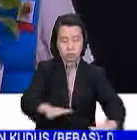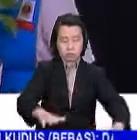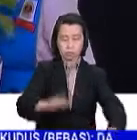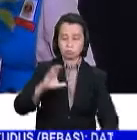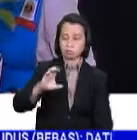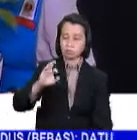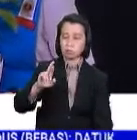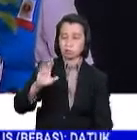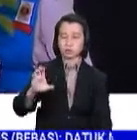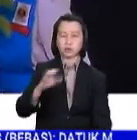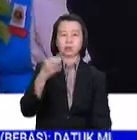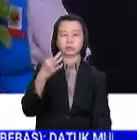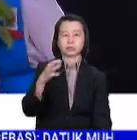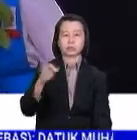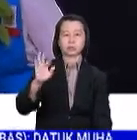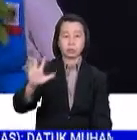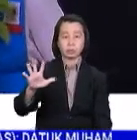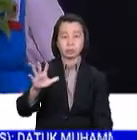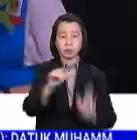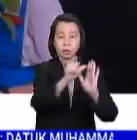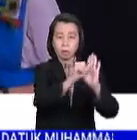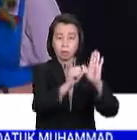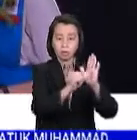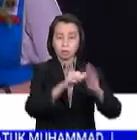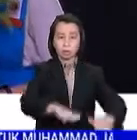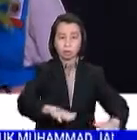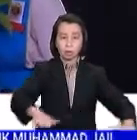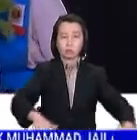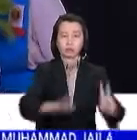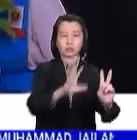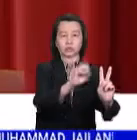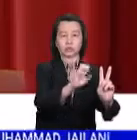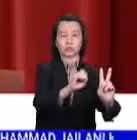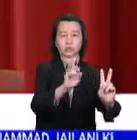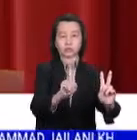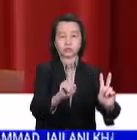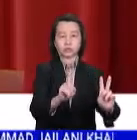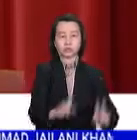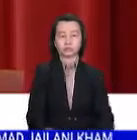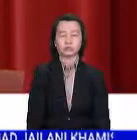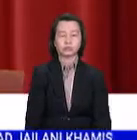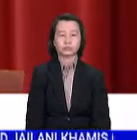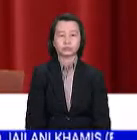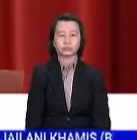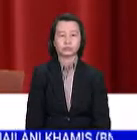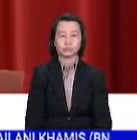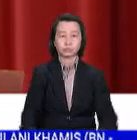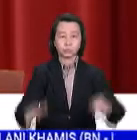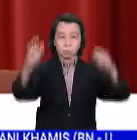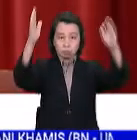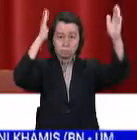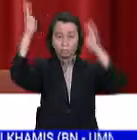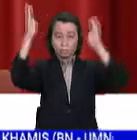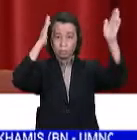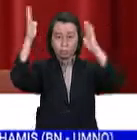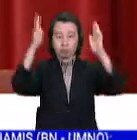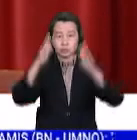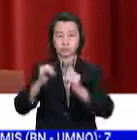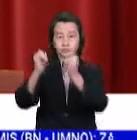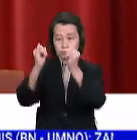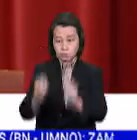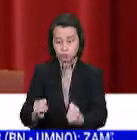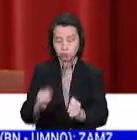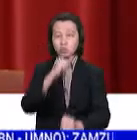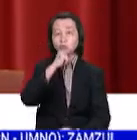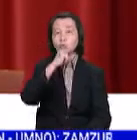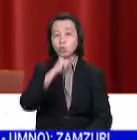CRC 1995 dan Akta Kanak-kanak 2001. Di Malaysia, individu berumur